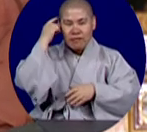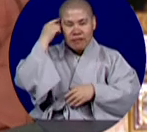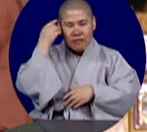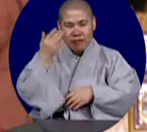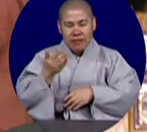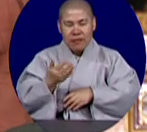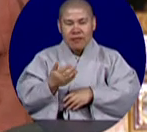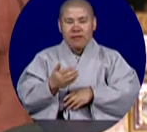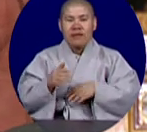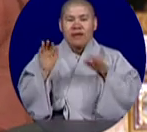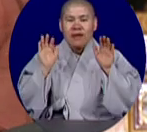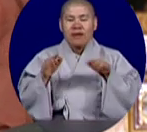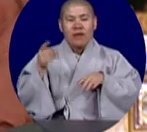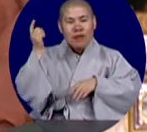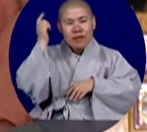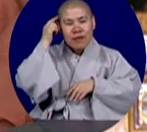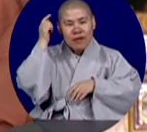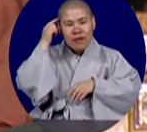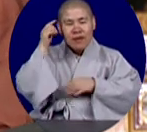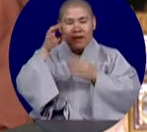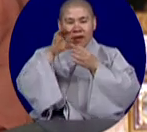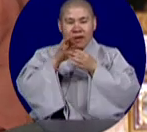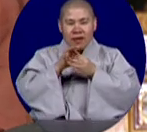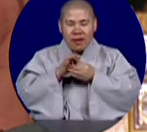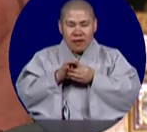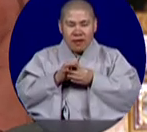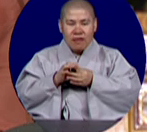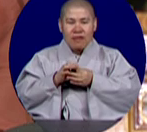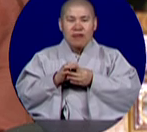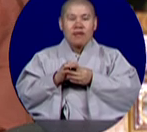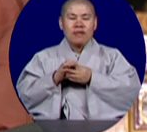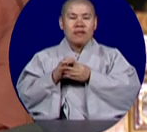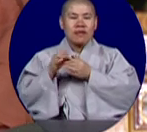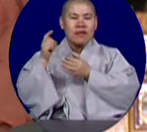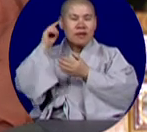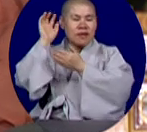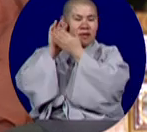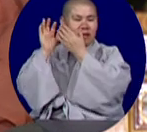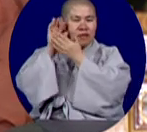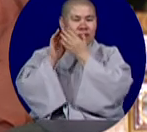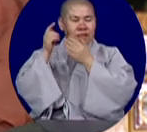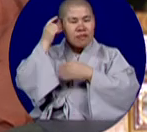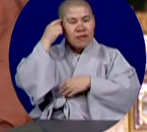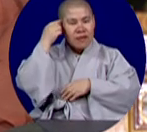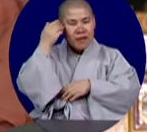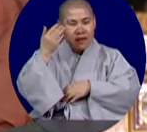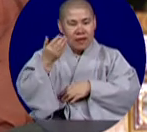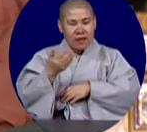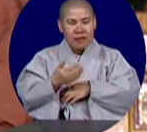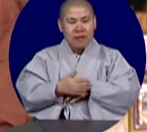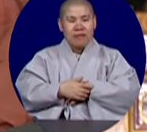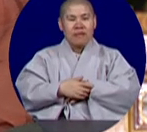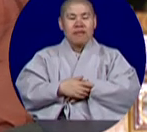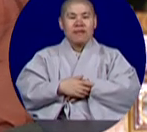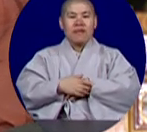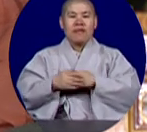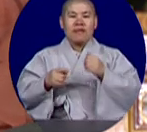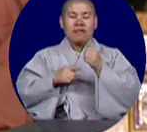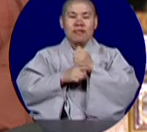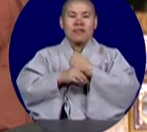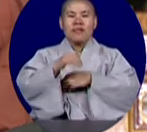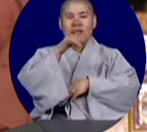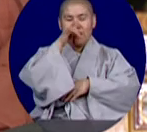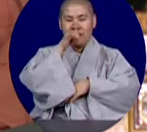저 제비가 왜 저렇게 시끄럽게 날이면 날마다 저렇게 웁니까? 그러니 그게 사연이 있다